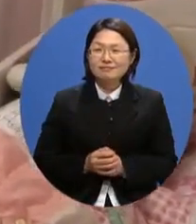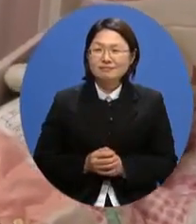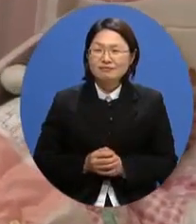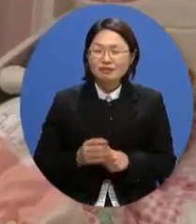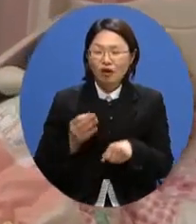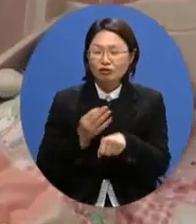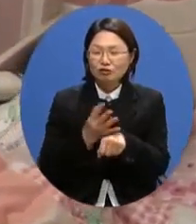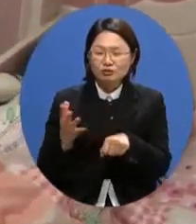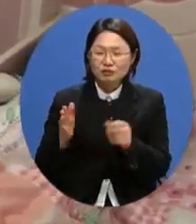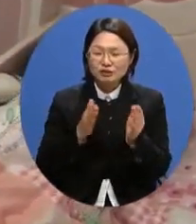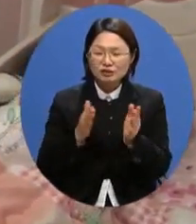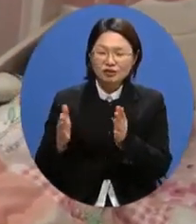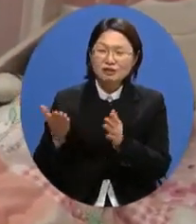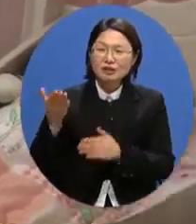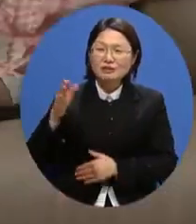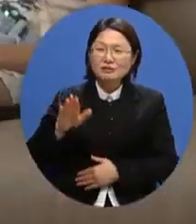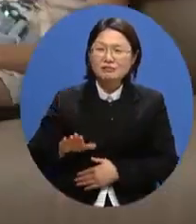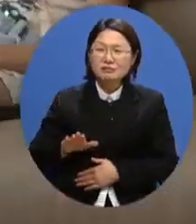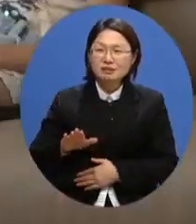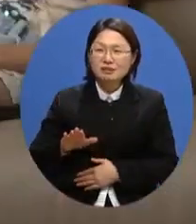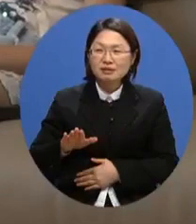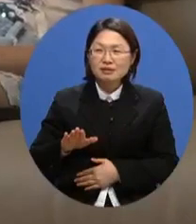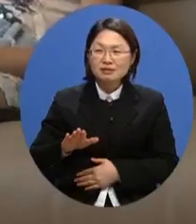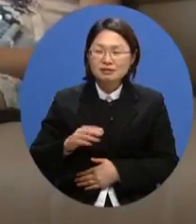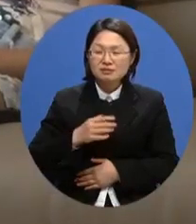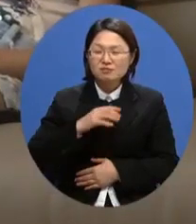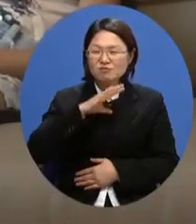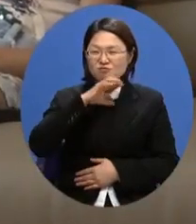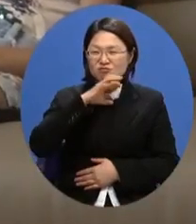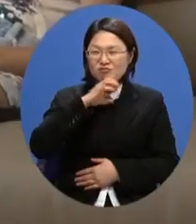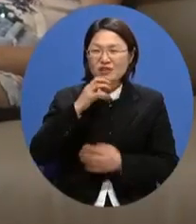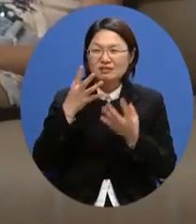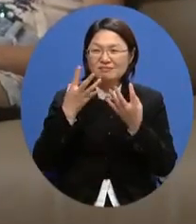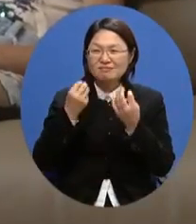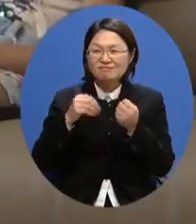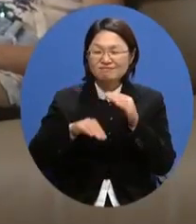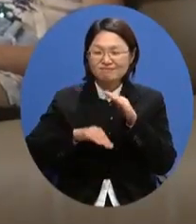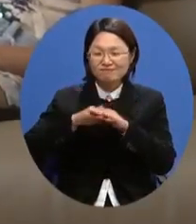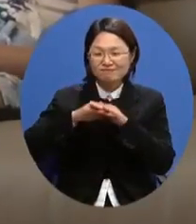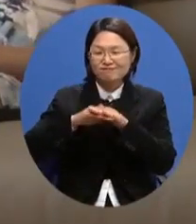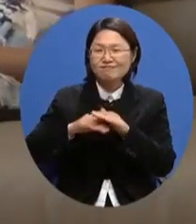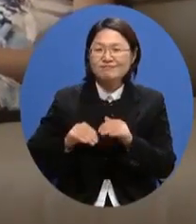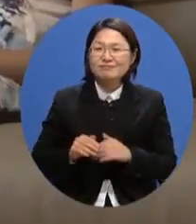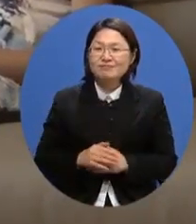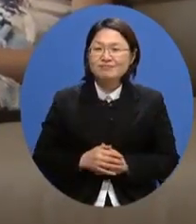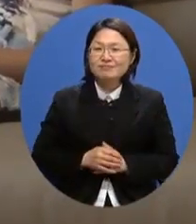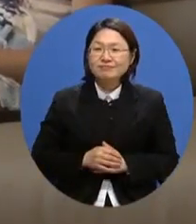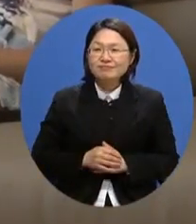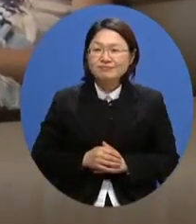어쩔 수 없이 정리를 하지만 불만이 가득. 태연아, 엄마 물 좀 갖다 줘.